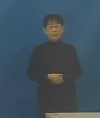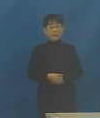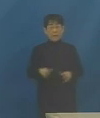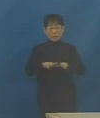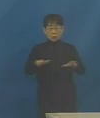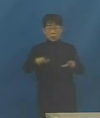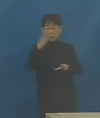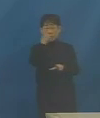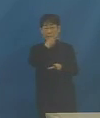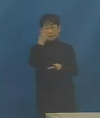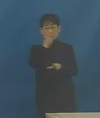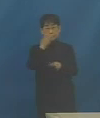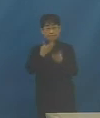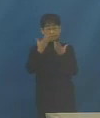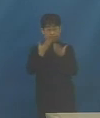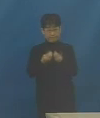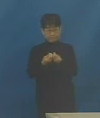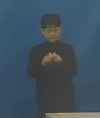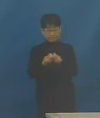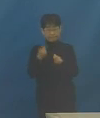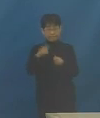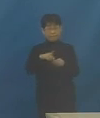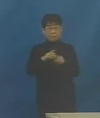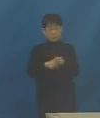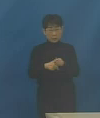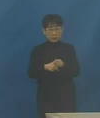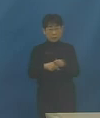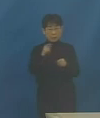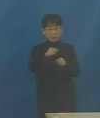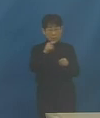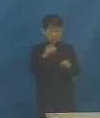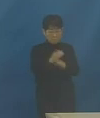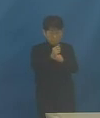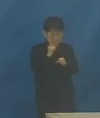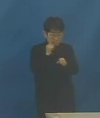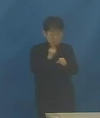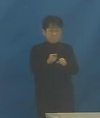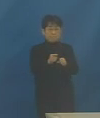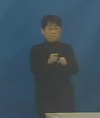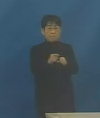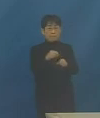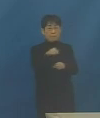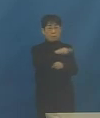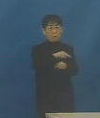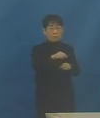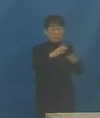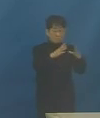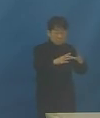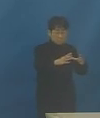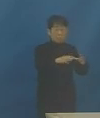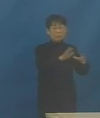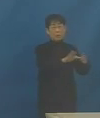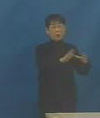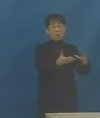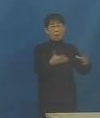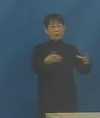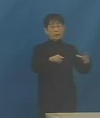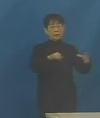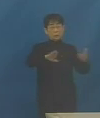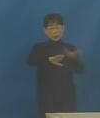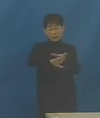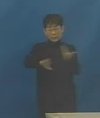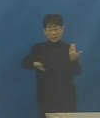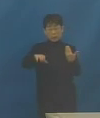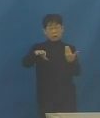検査など駆使してええまあある程度くくっているといまだにその送っている方が多いですけどもですそれ以外のところ